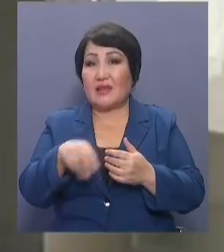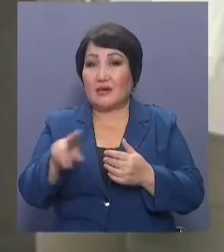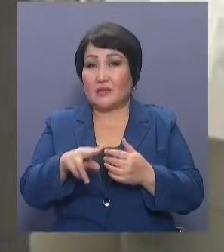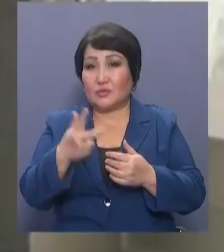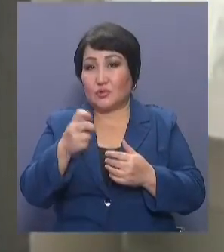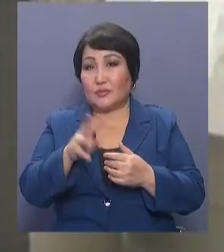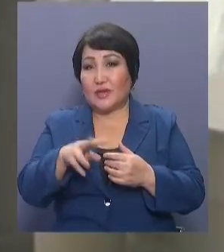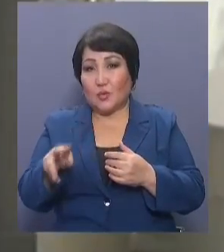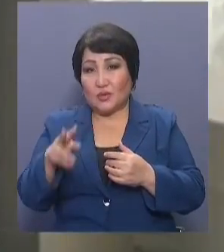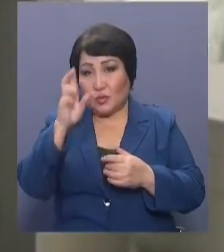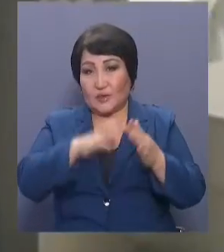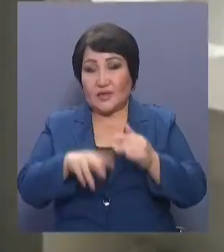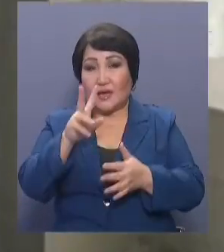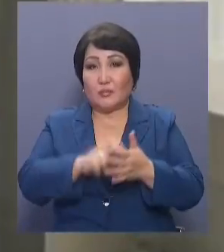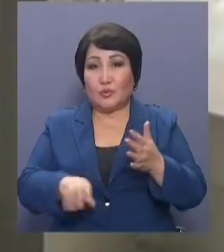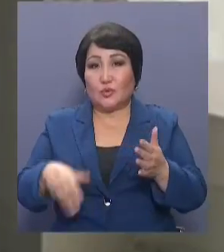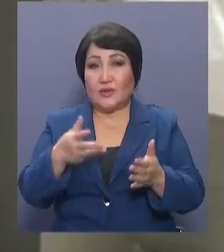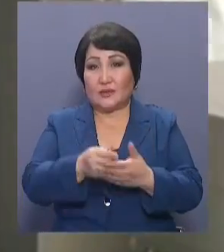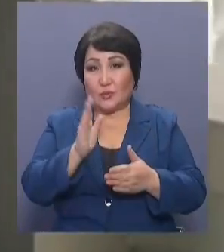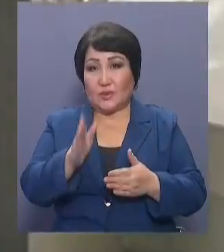үкіметке айыппұл төлеген болатын.